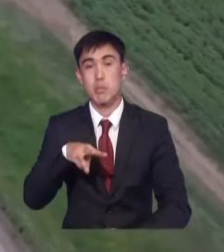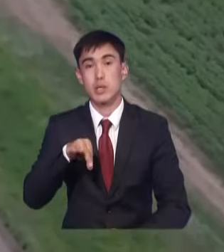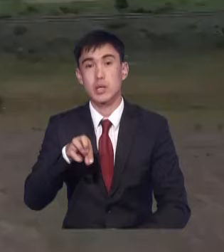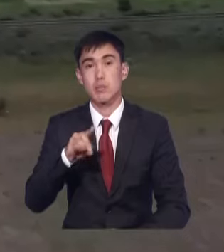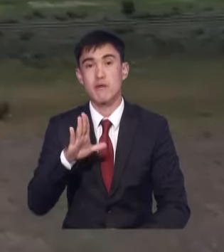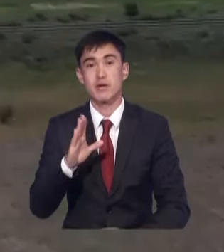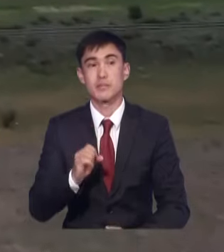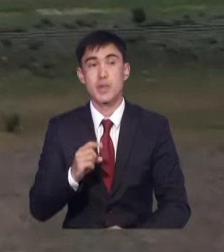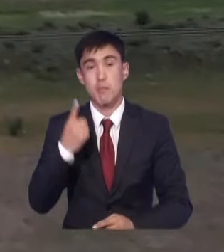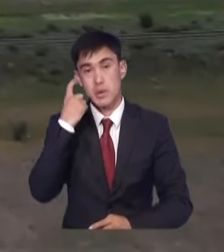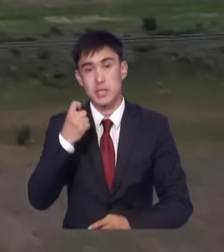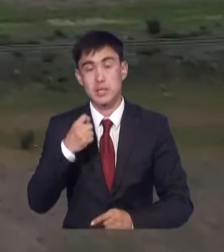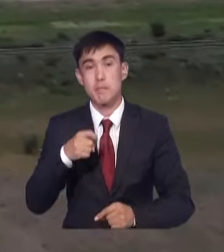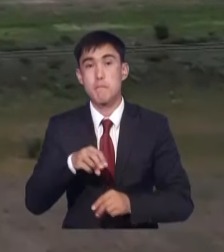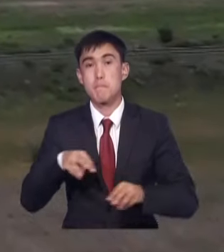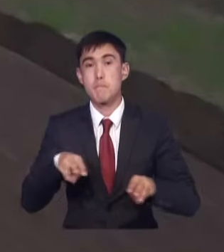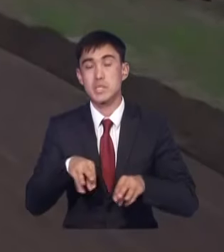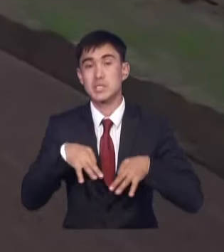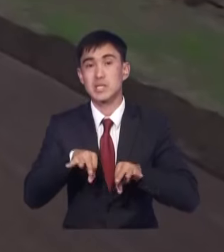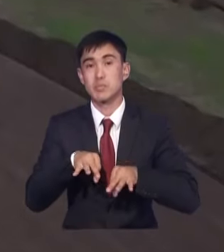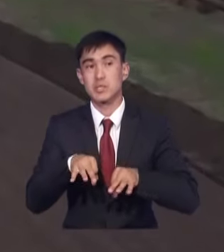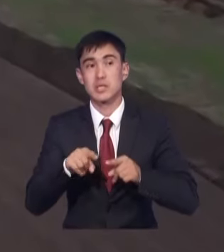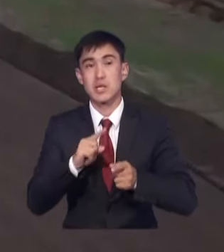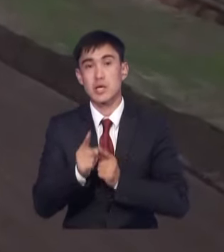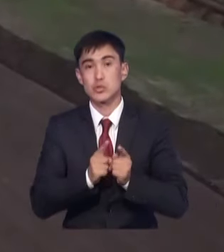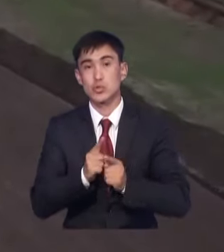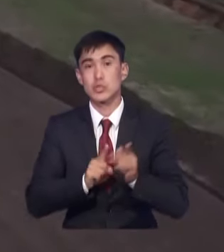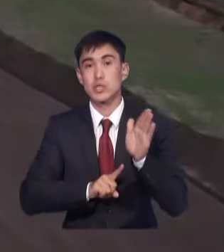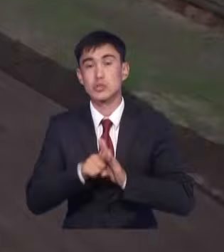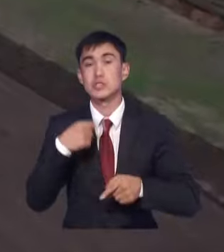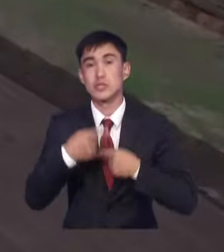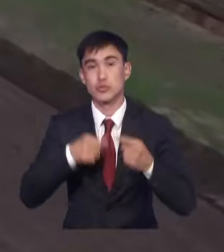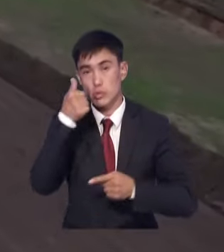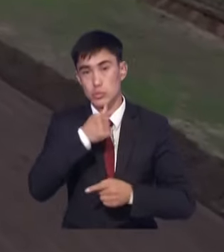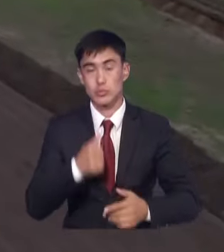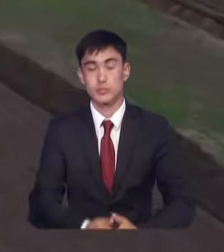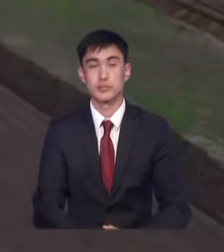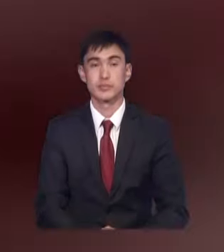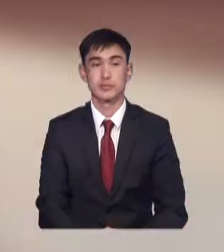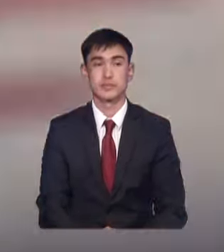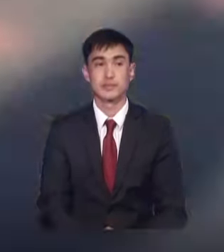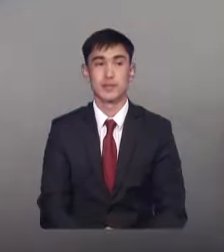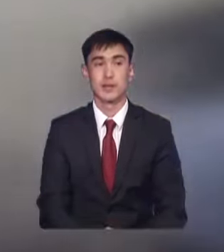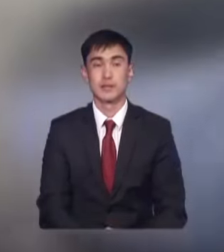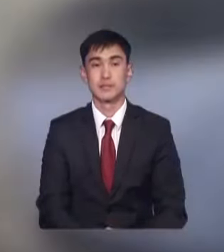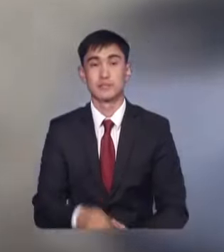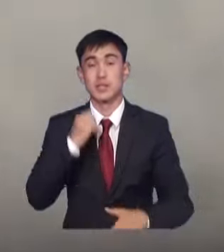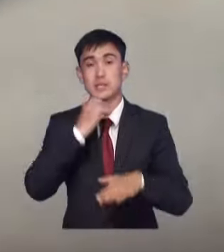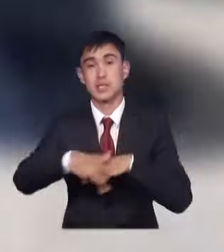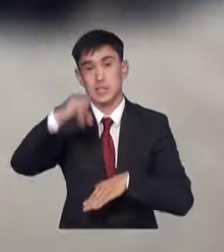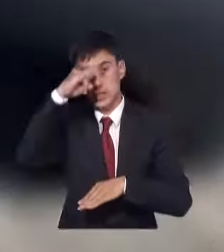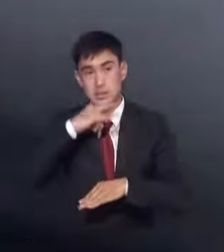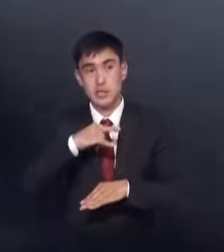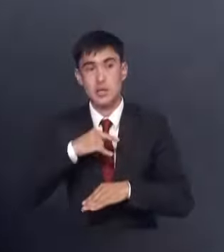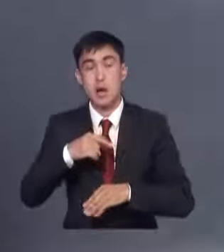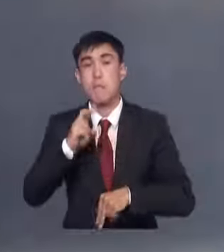Карабаев по данным минтранспорта реконструкция на всём протяжении участка начнётся в следующем году в столице Казахстана